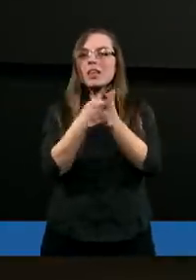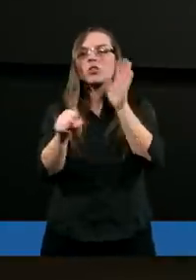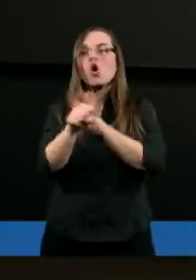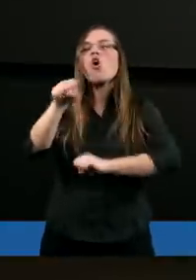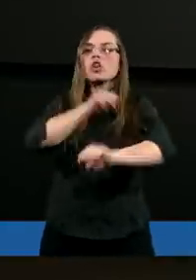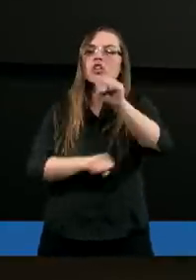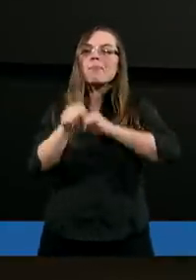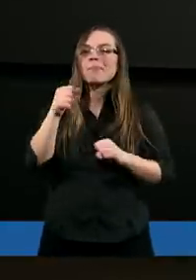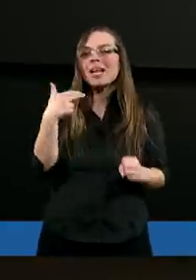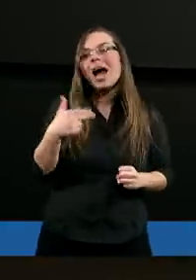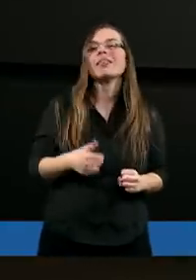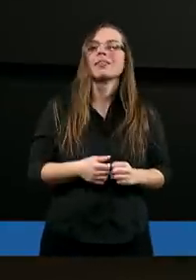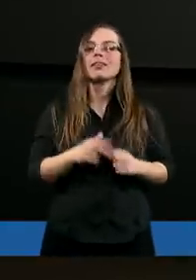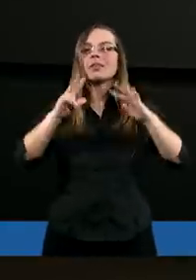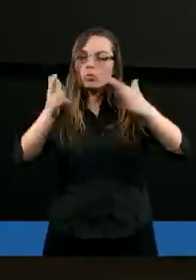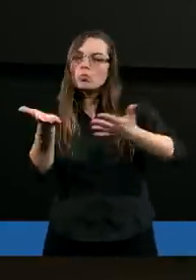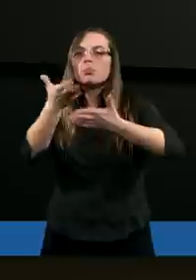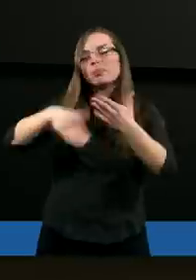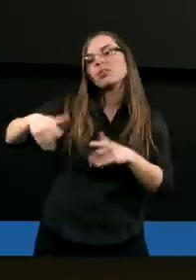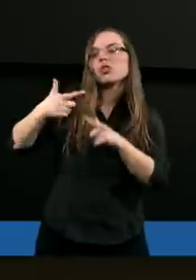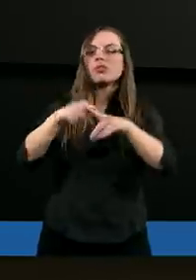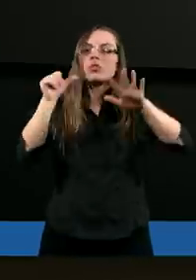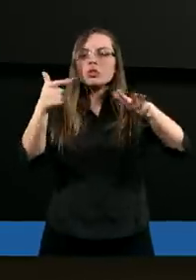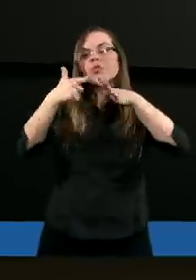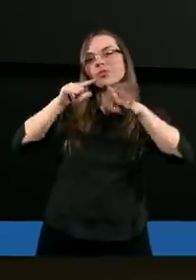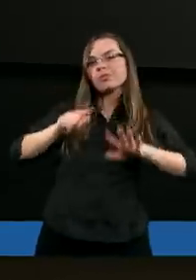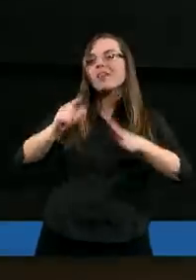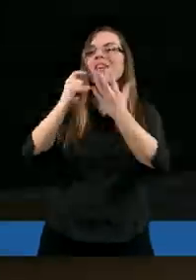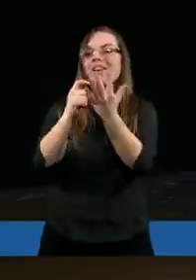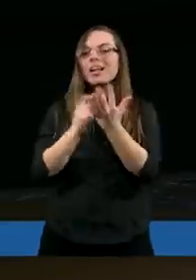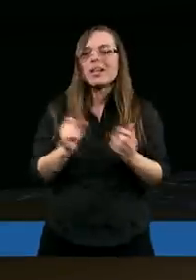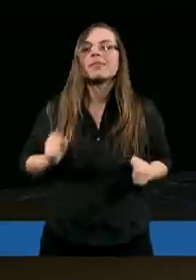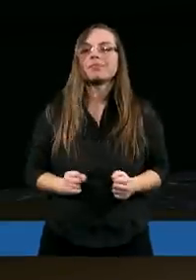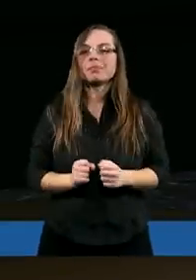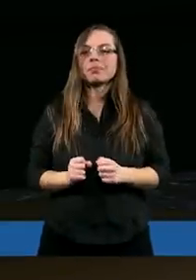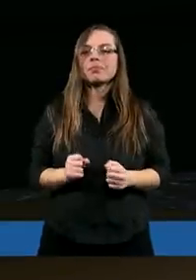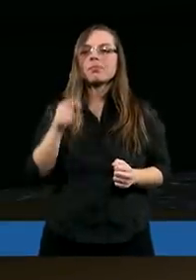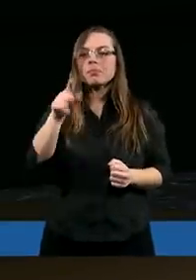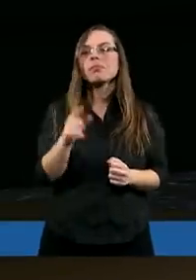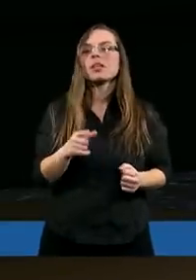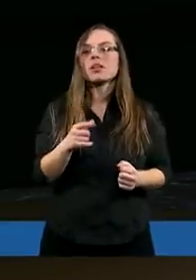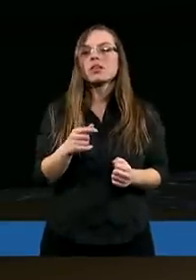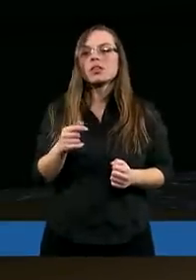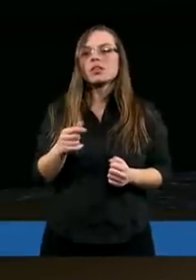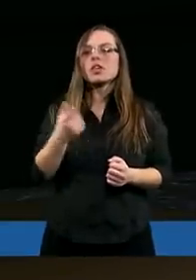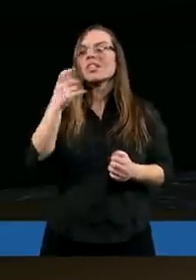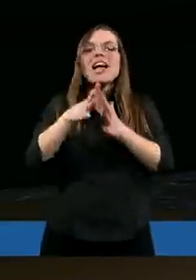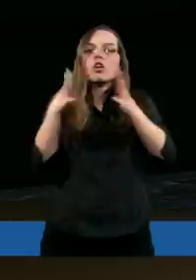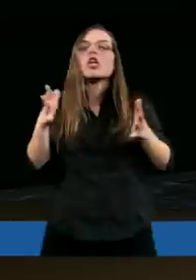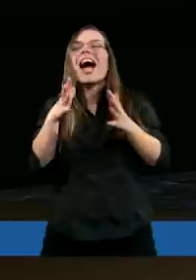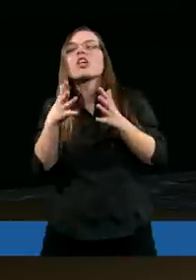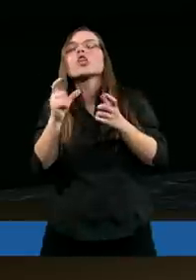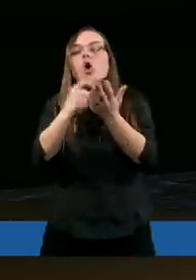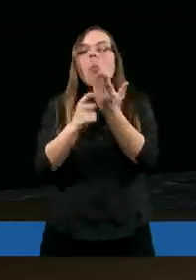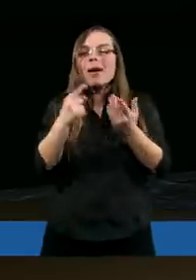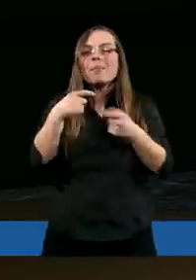Rzymian, 8 rozdział, 26, 27 werset. Przeczytam nieco szerszy kontekst,